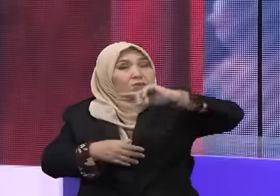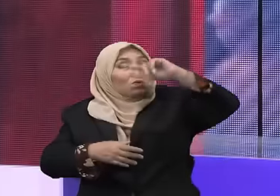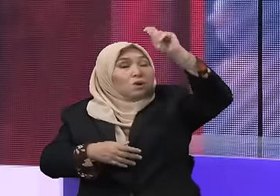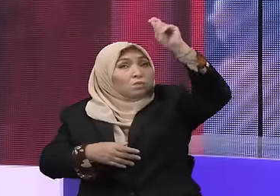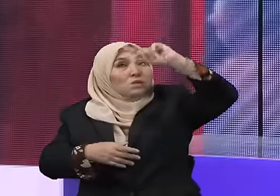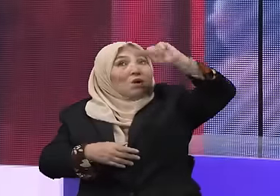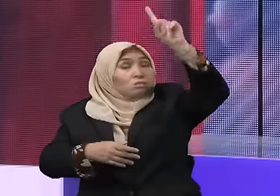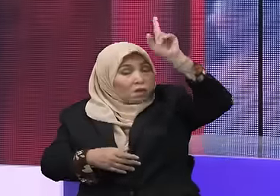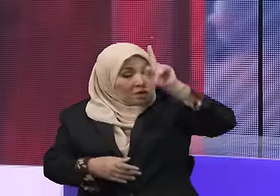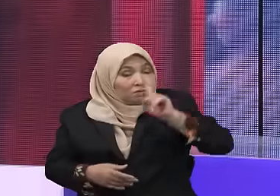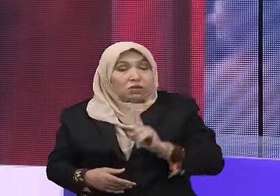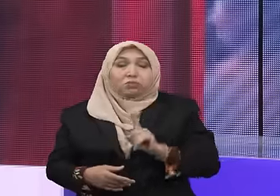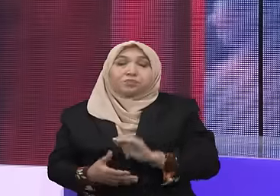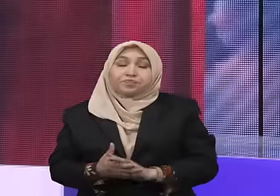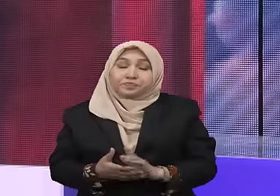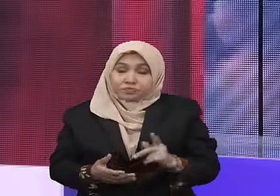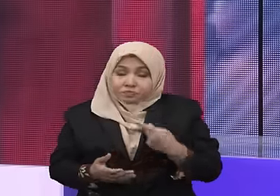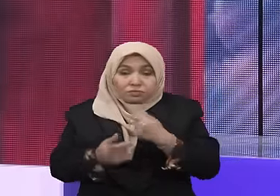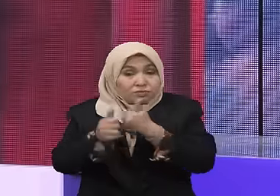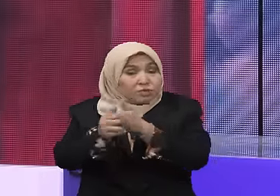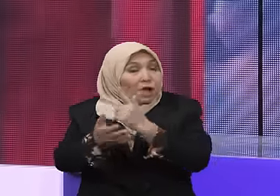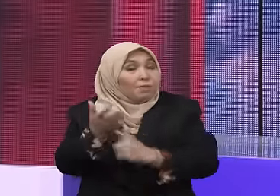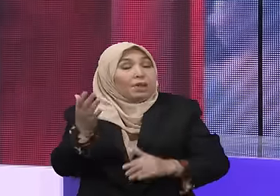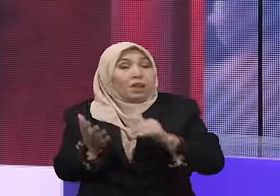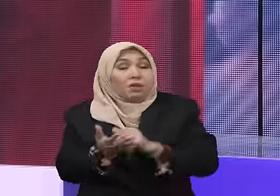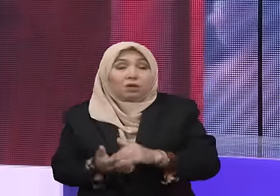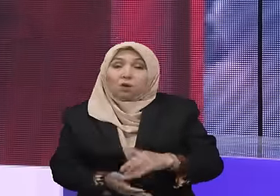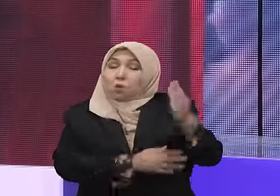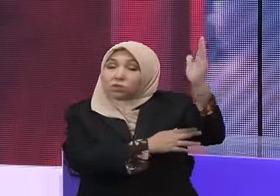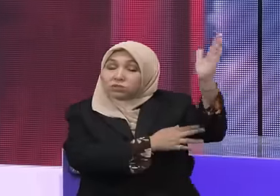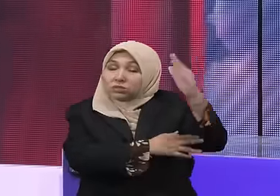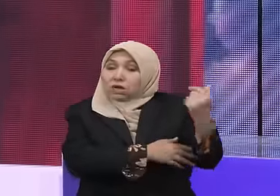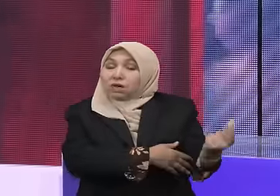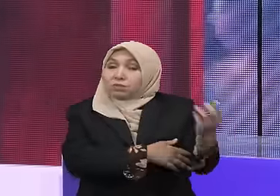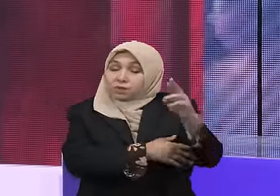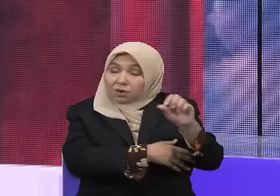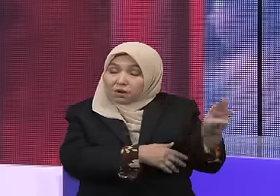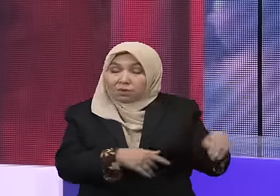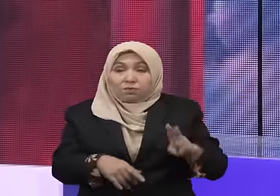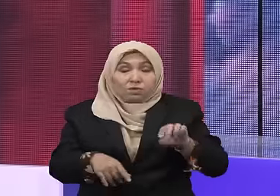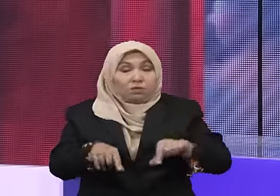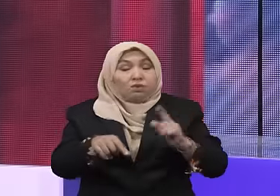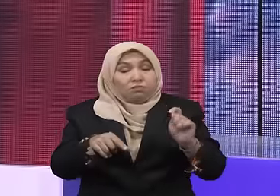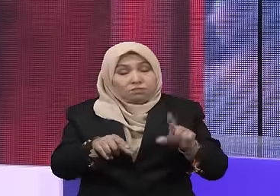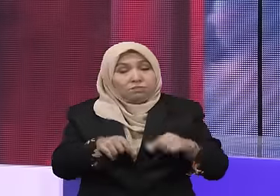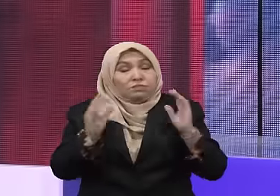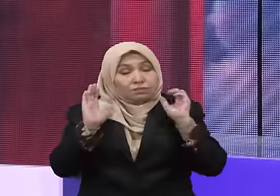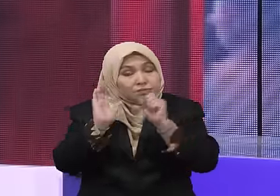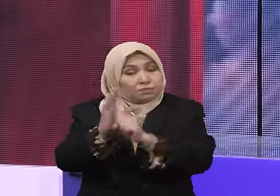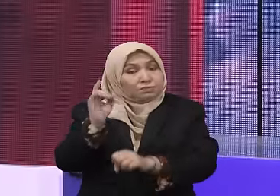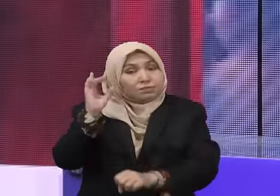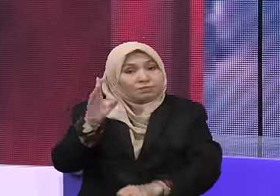kepada Allah yang Esa. Kita ikuti lagi, apalagi hujah Nabi Ibrahim. Kita berehat dahulu, My Quran Time, Quran Salat Infaq,